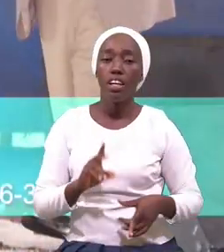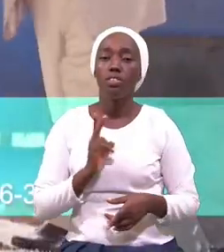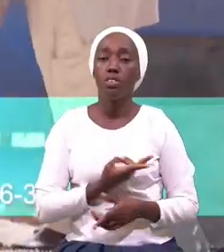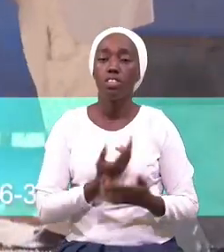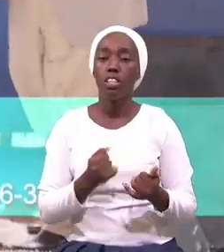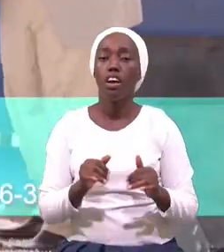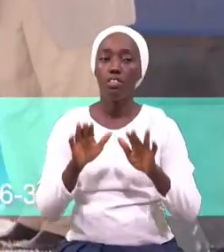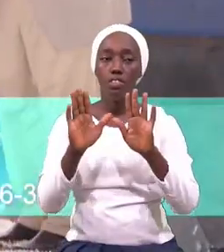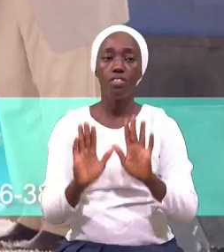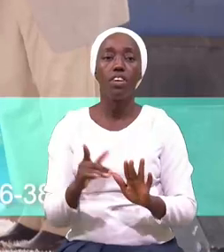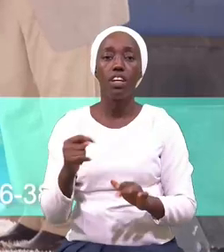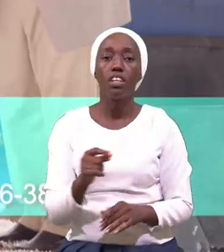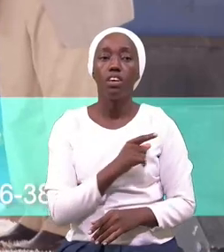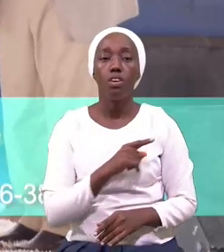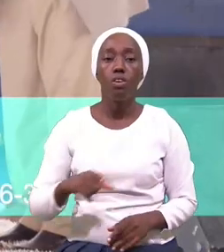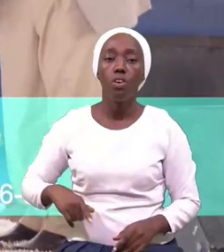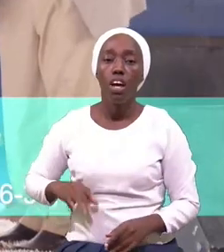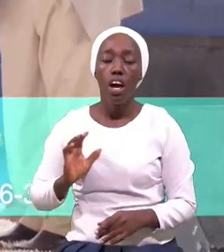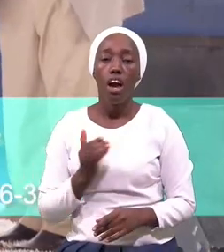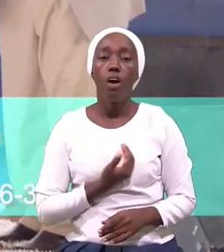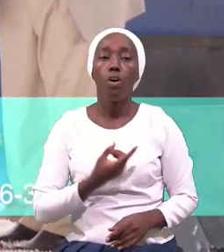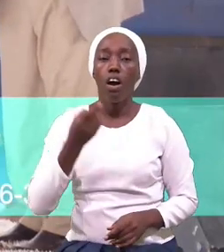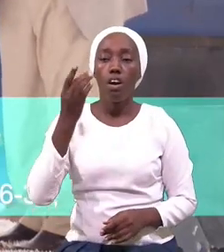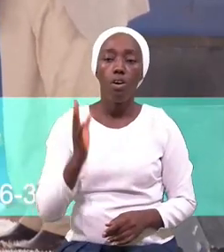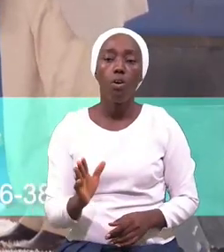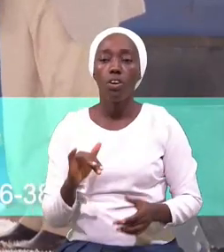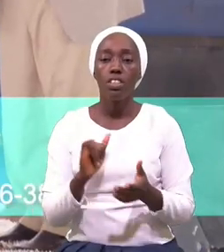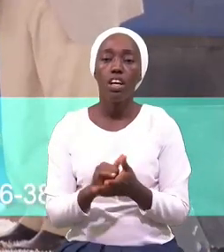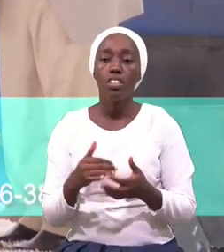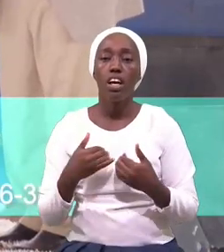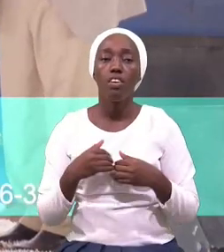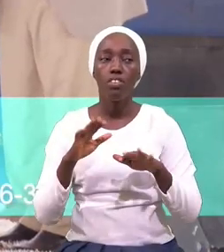craignons l'Éternel, notre Dieu.